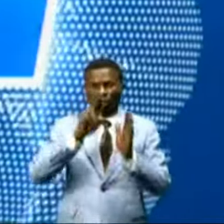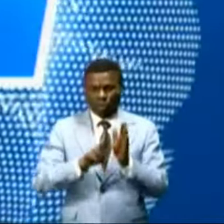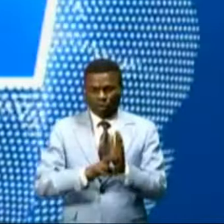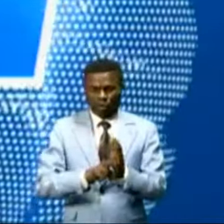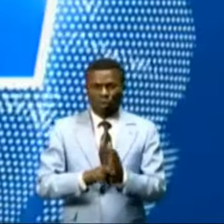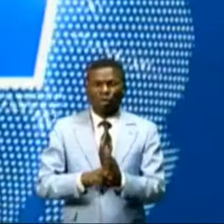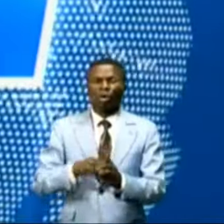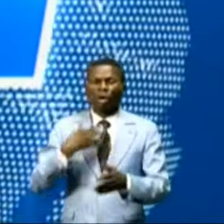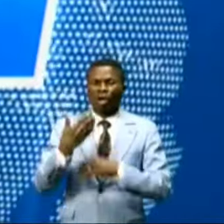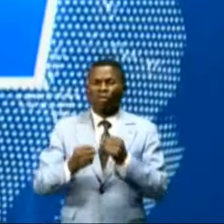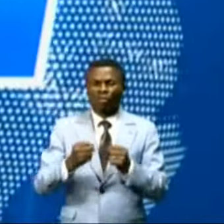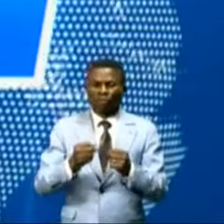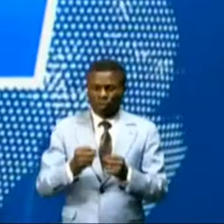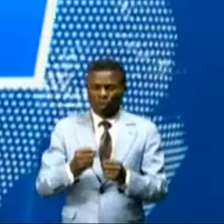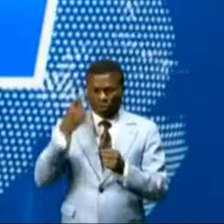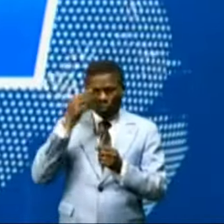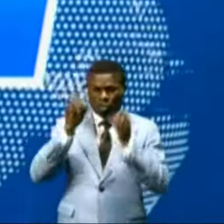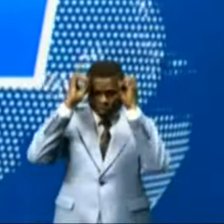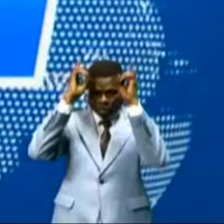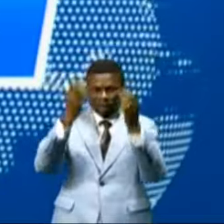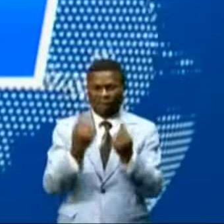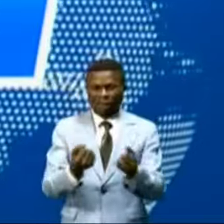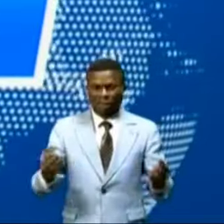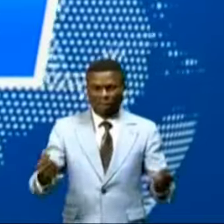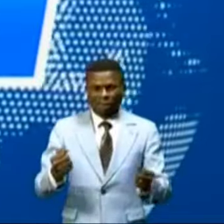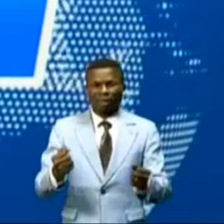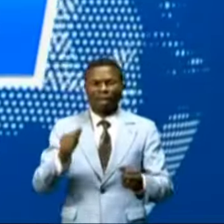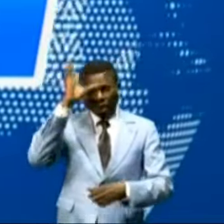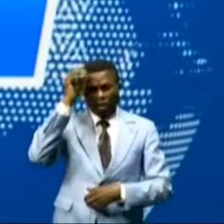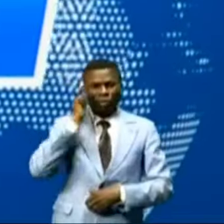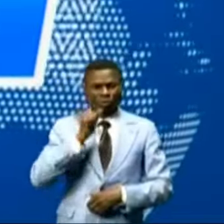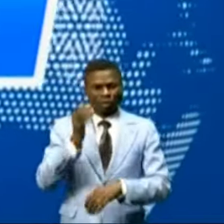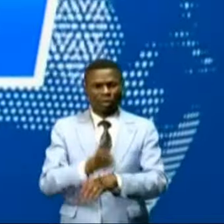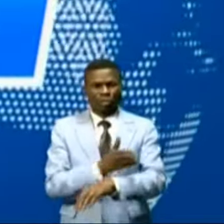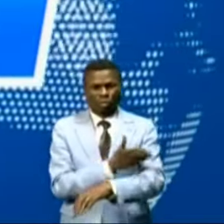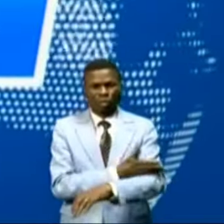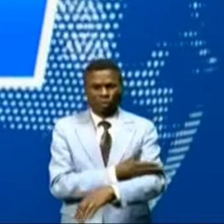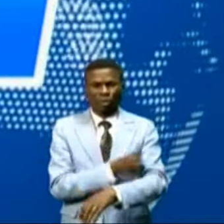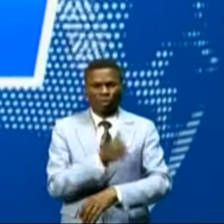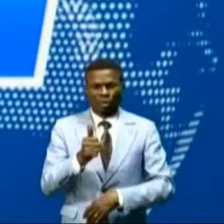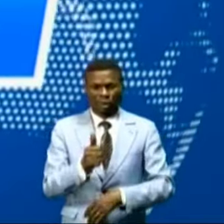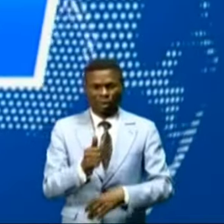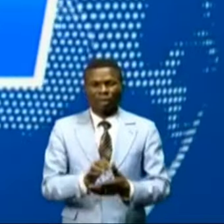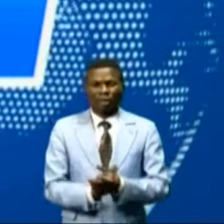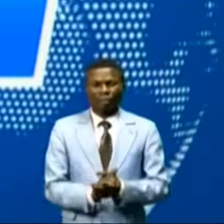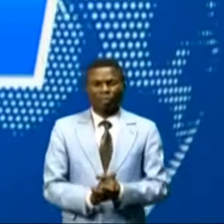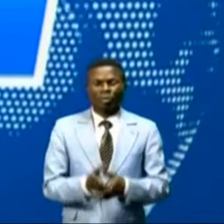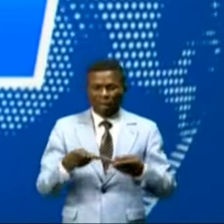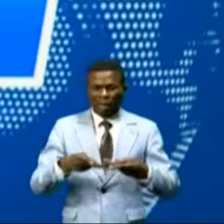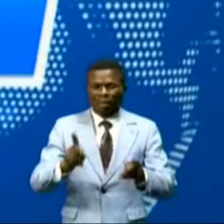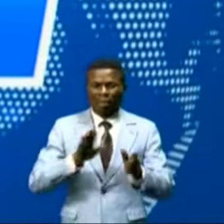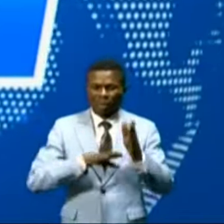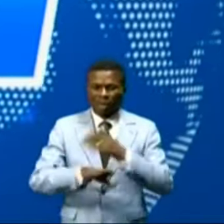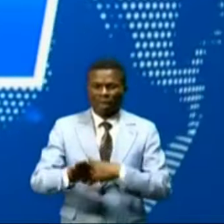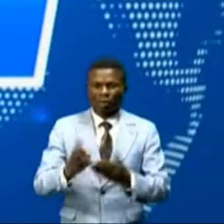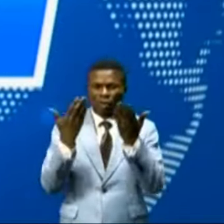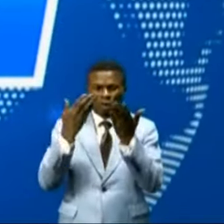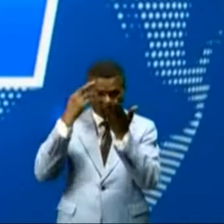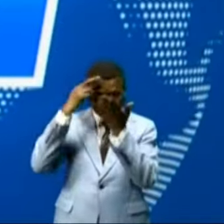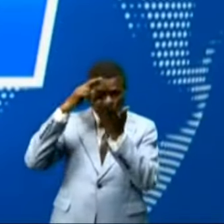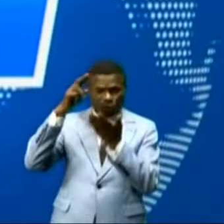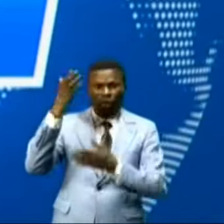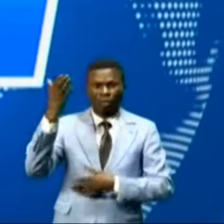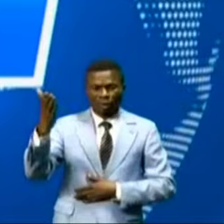déployé pour promouvoir l'éducation de ses filles et fils et leur permettre d'accéder à des opportunités.